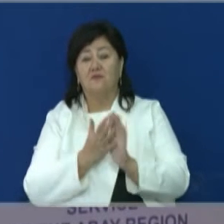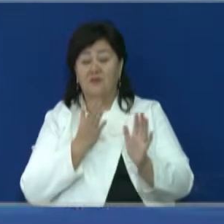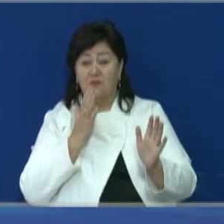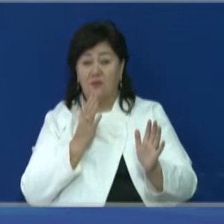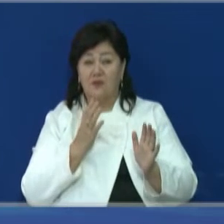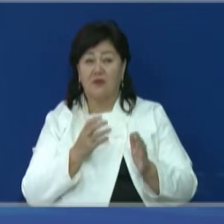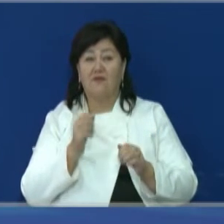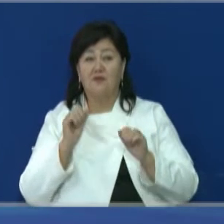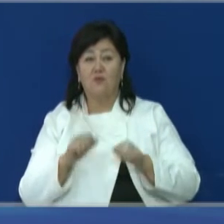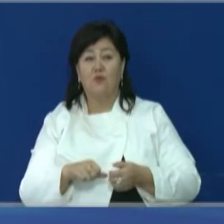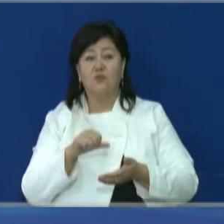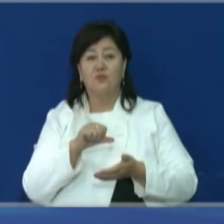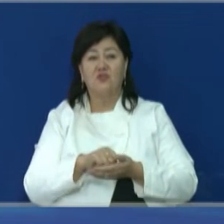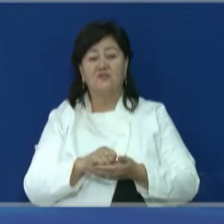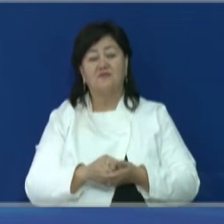қатысады.